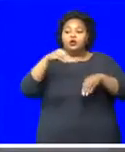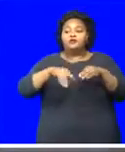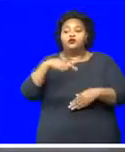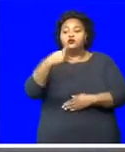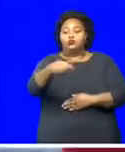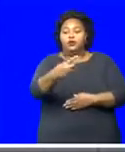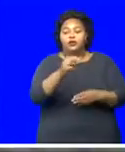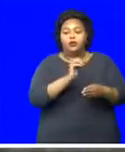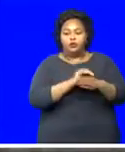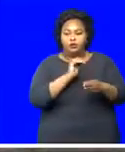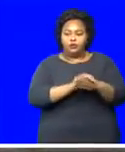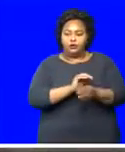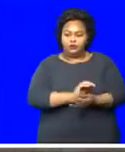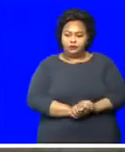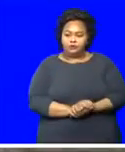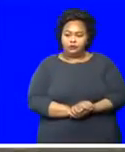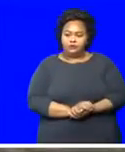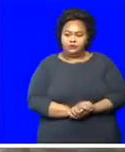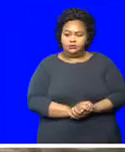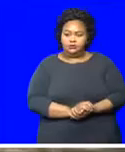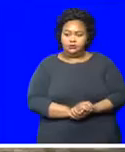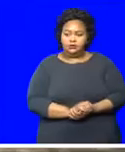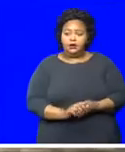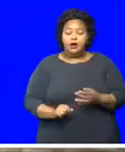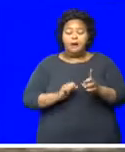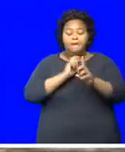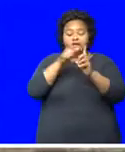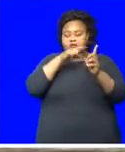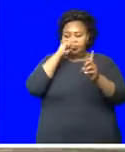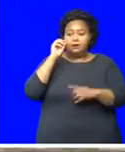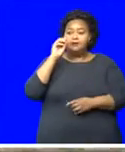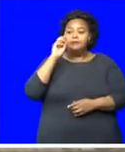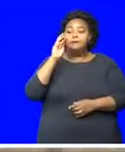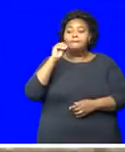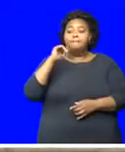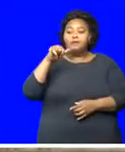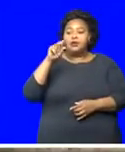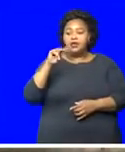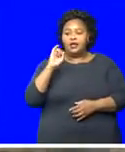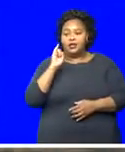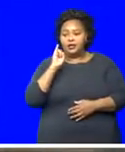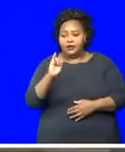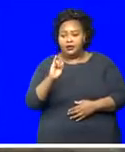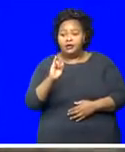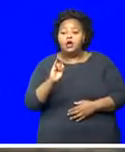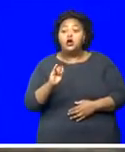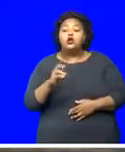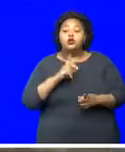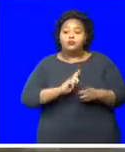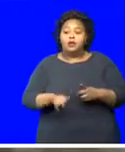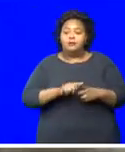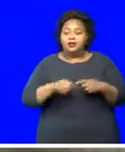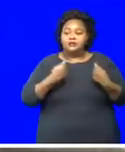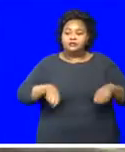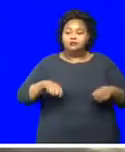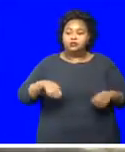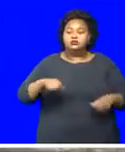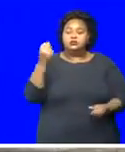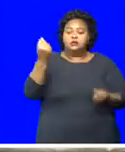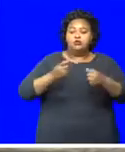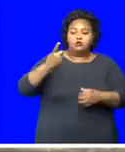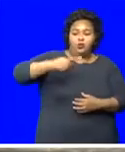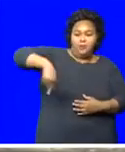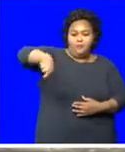yasesiphofaneni. Sandile Myeni lodlala umdlalo wemotorspinning uthi likhomba kwenyuka lizinga